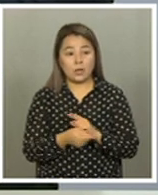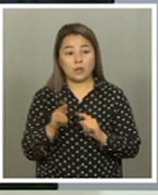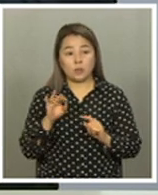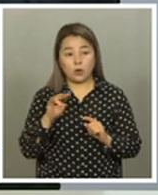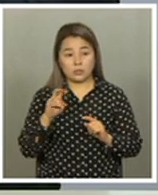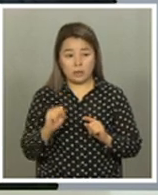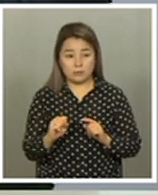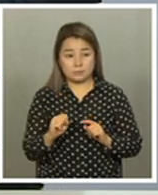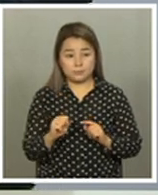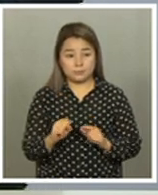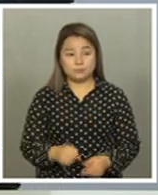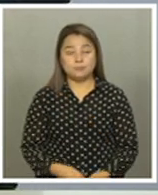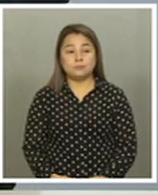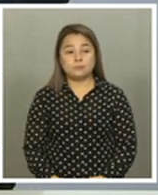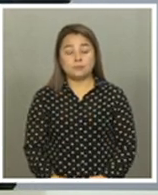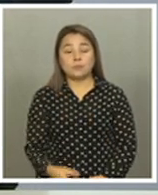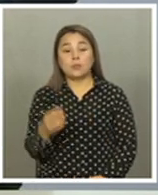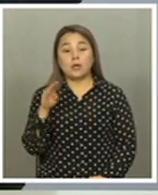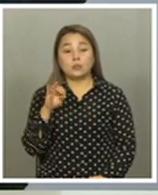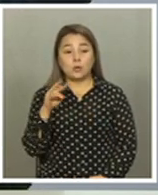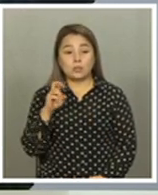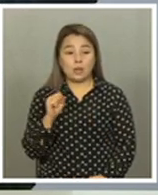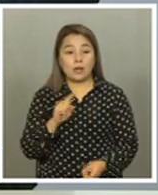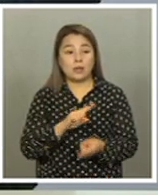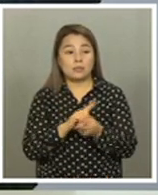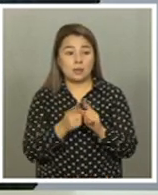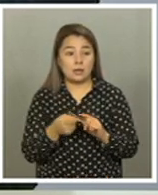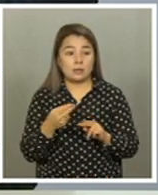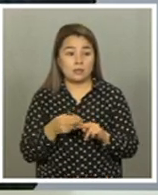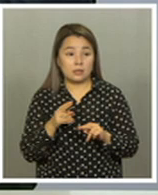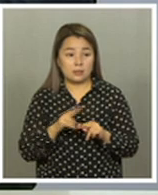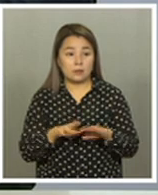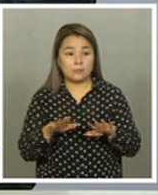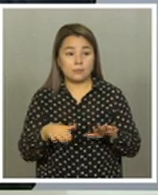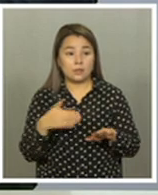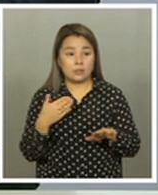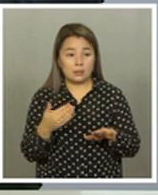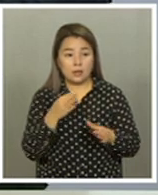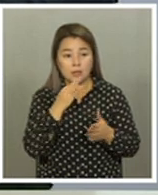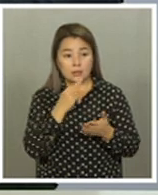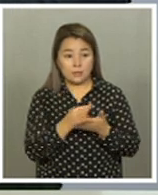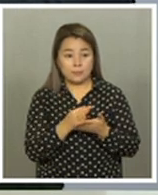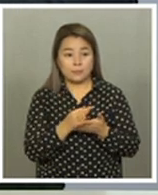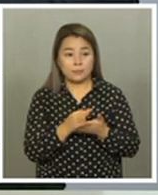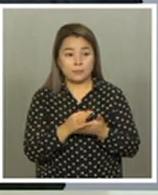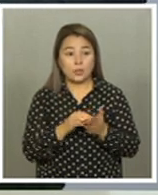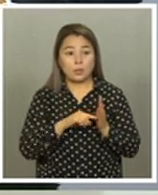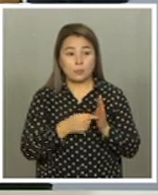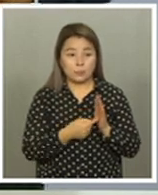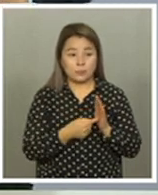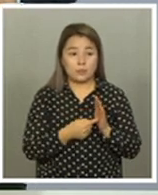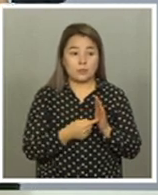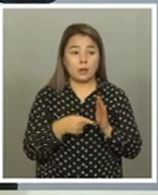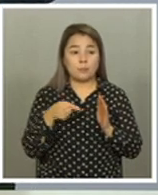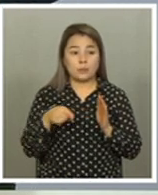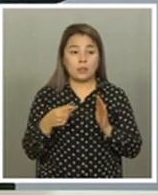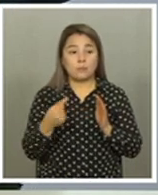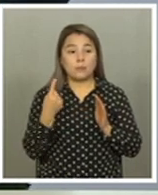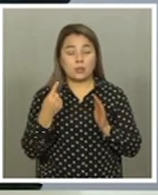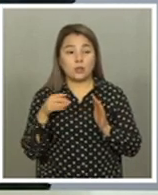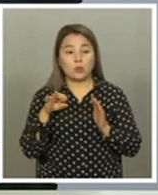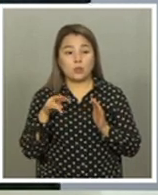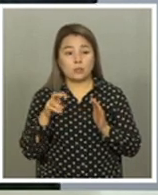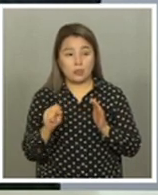айналдырайық. Тоннаға айналдыратын болсақ, 0,1253 килограммды көбейтеміз 1,001 тоннаға.